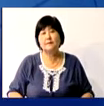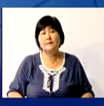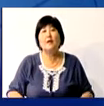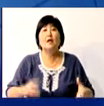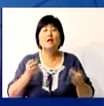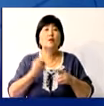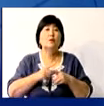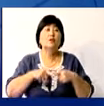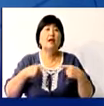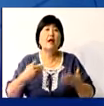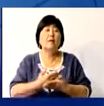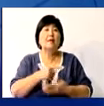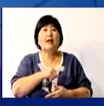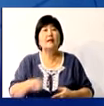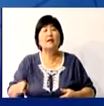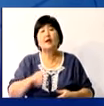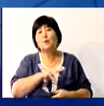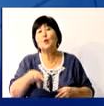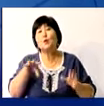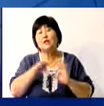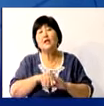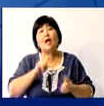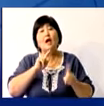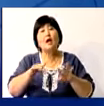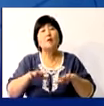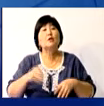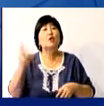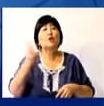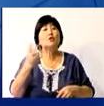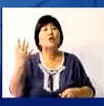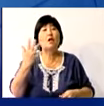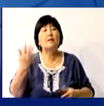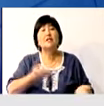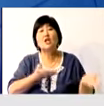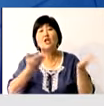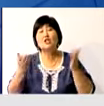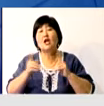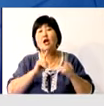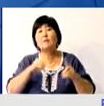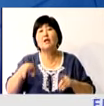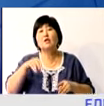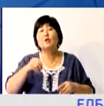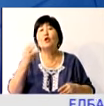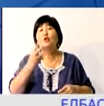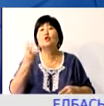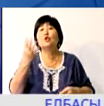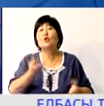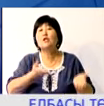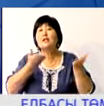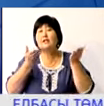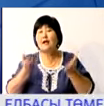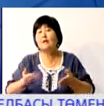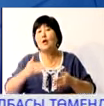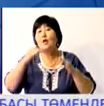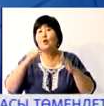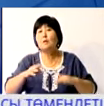Енді осы және өзге де ақпараттар алдағы минуттарда. Мәжілісте 3-ші, 5-ші шақырылым мәжіліс депутаты, 3-ші және 4-ші шақырылымдағы